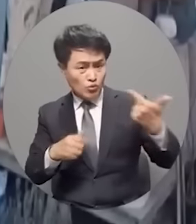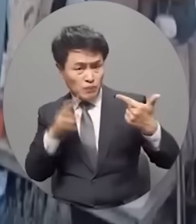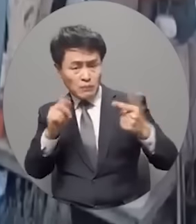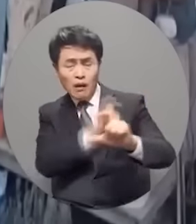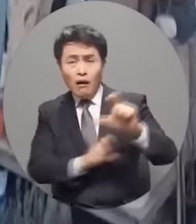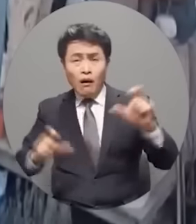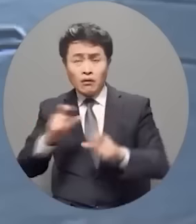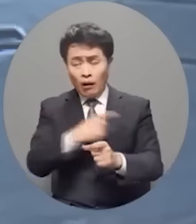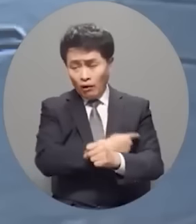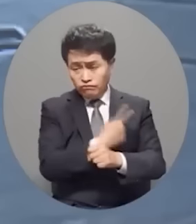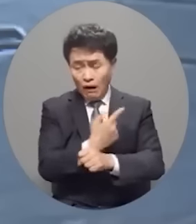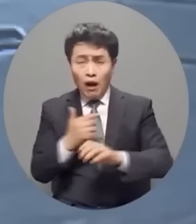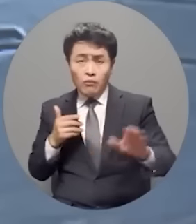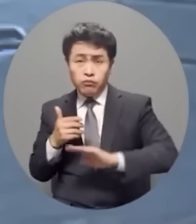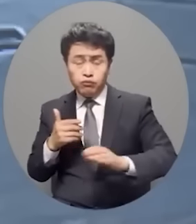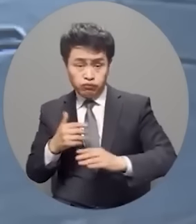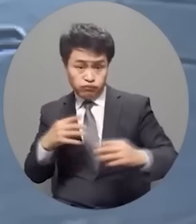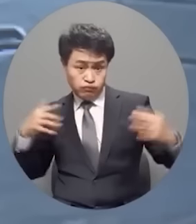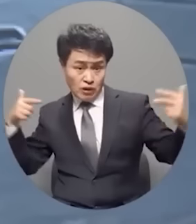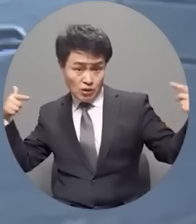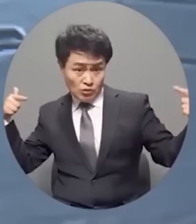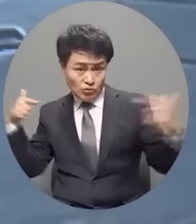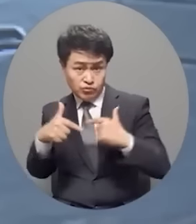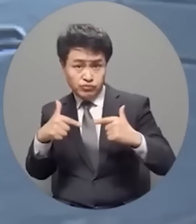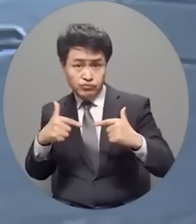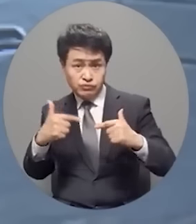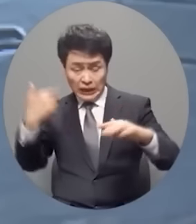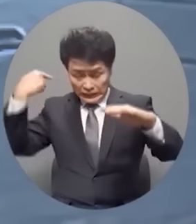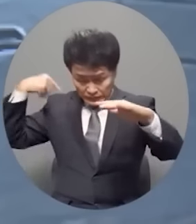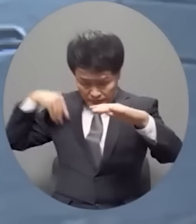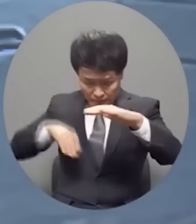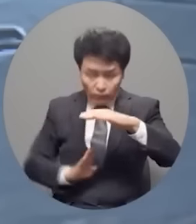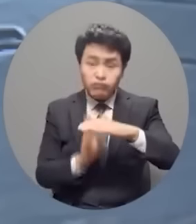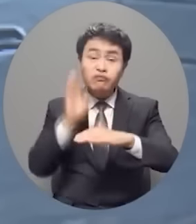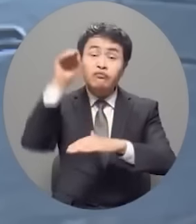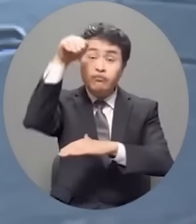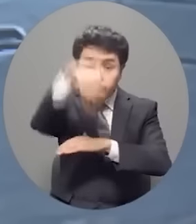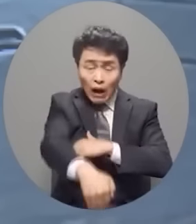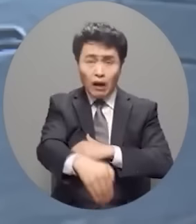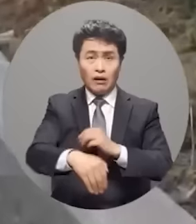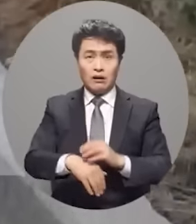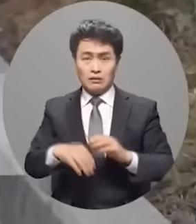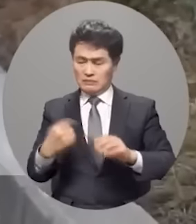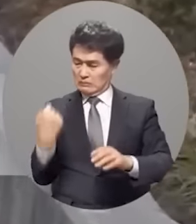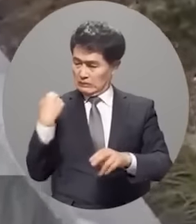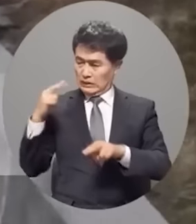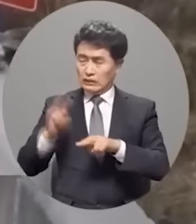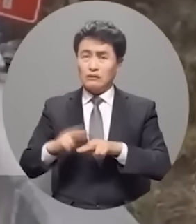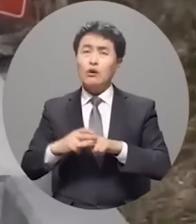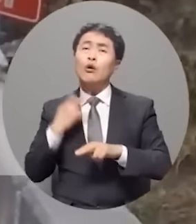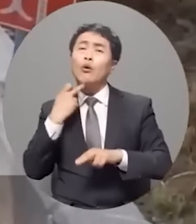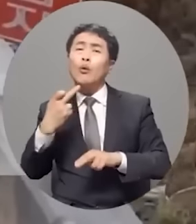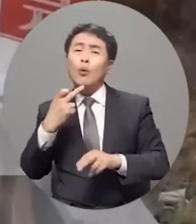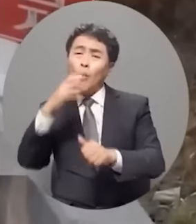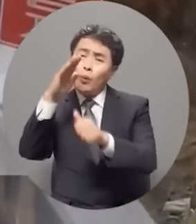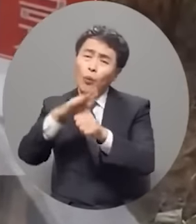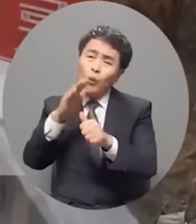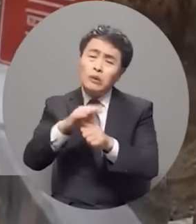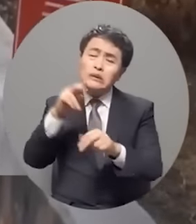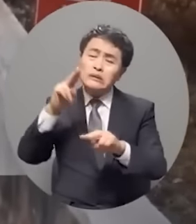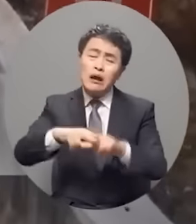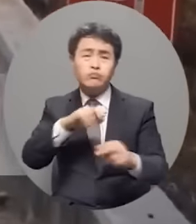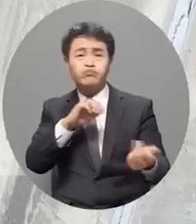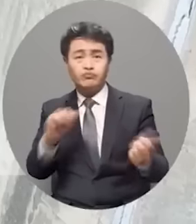더 달리다 왕복 6차선 도로를 날아 지하 통로로 추락했습니다. 뒷좌석에 타고 있던 12살 어린이가 그